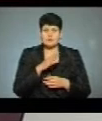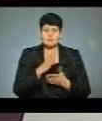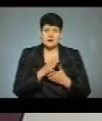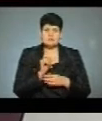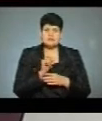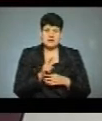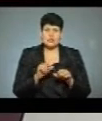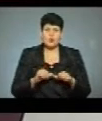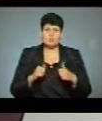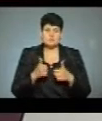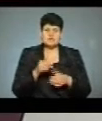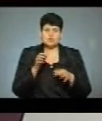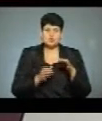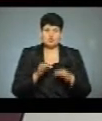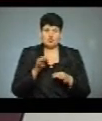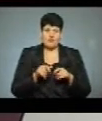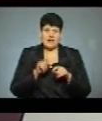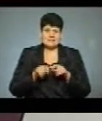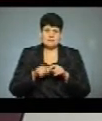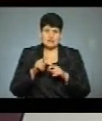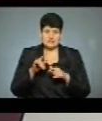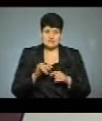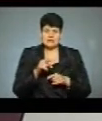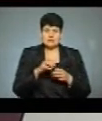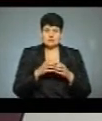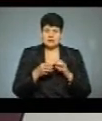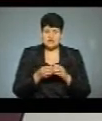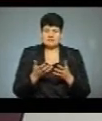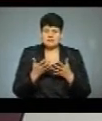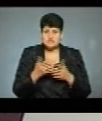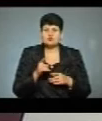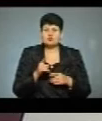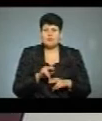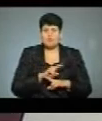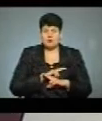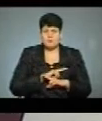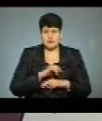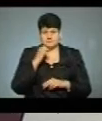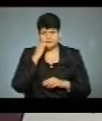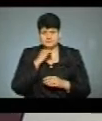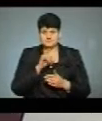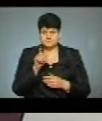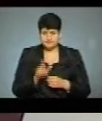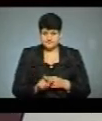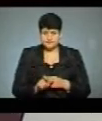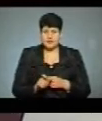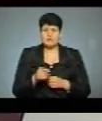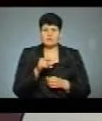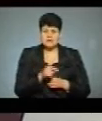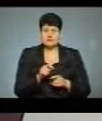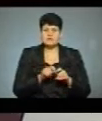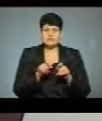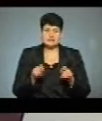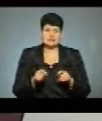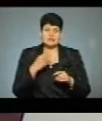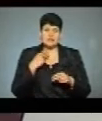призначити комісійну судово-медичну експертизу. За її результатами визначить, чому помер пенсіонер. Поліцейські порушили кримінальне провадження